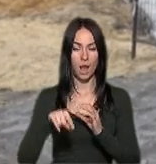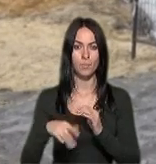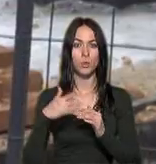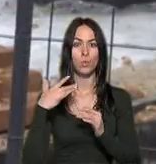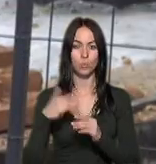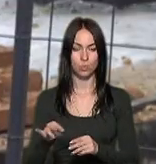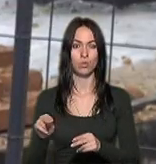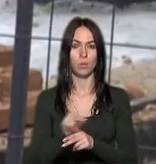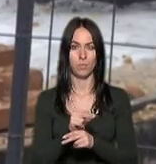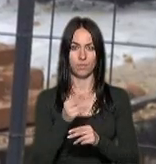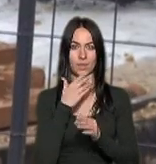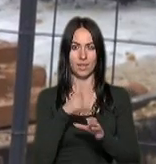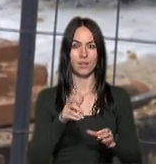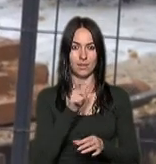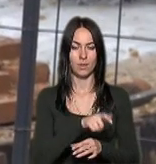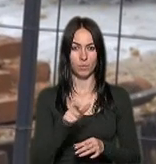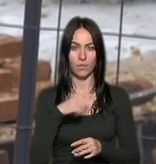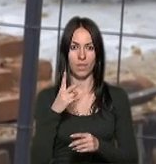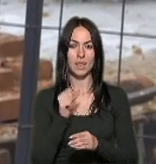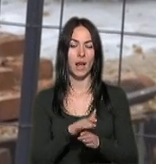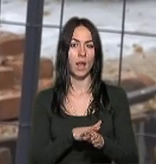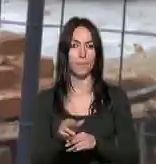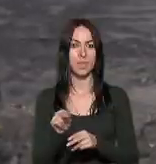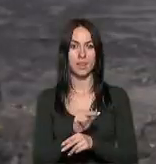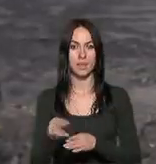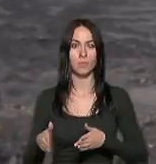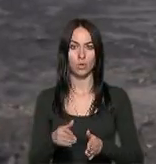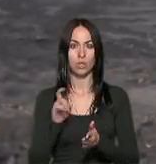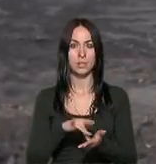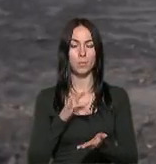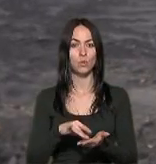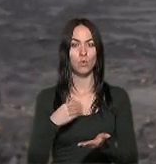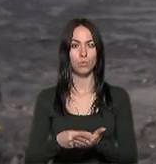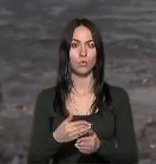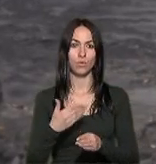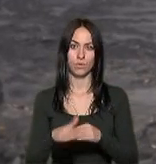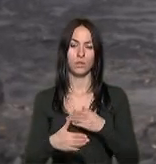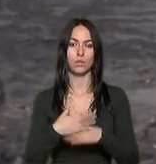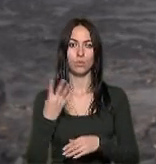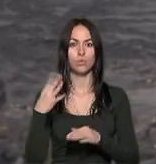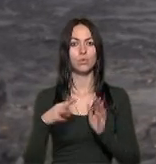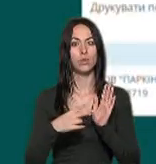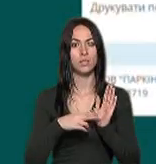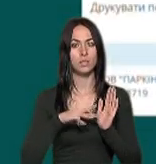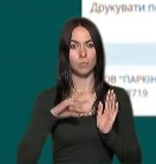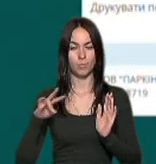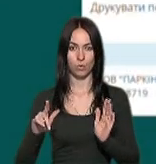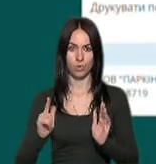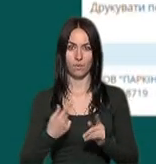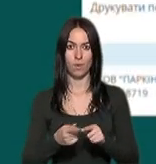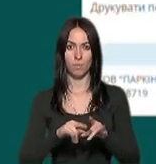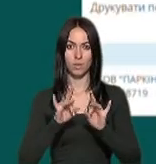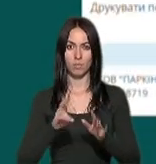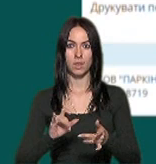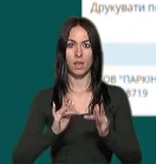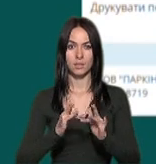речниця відомства Тетяна Чуйкова. На капітальний ремонт дороги із міського бюджету витратили майже 47 мільйонів гривень. Про це йдеться на сайті